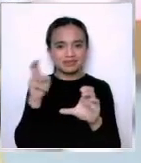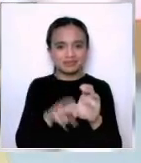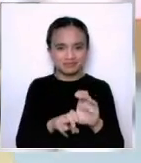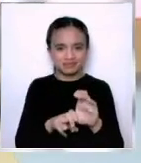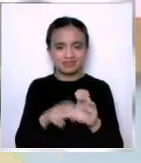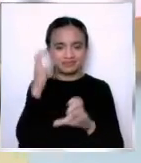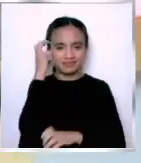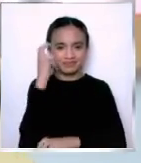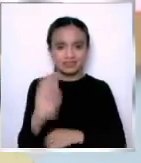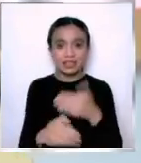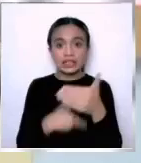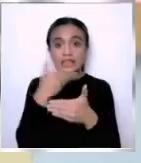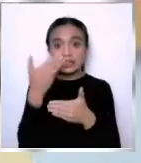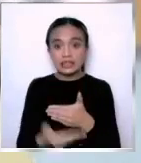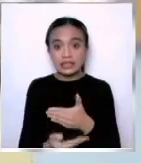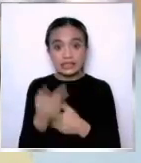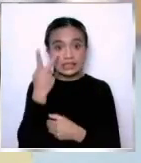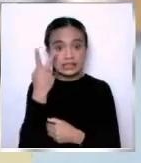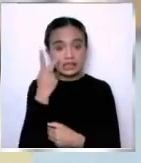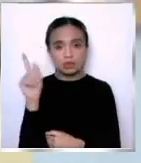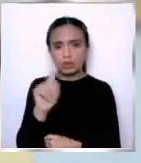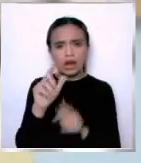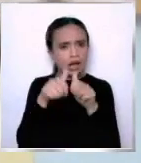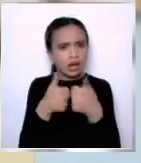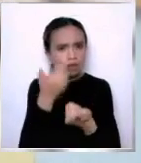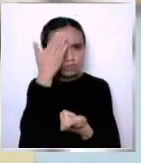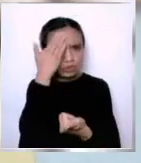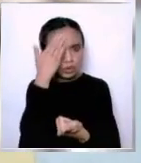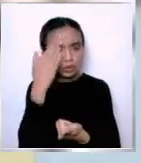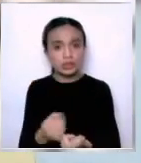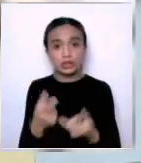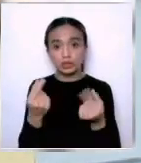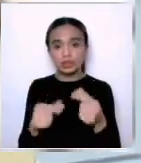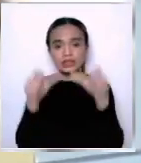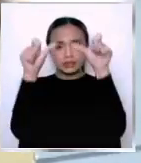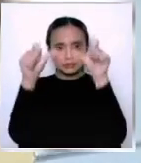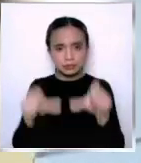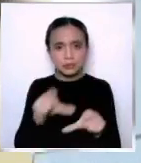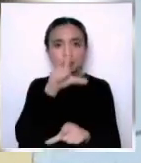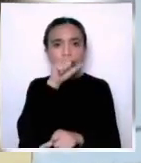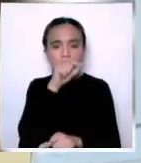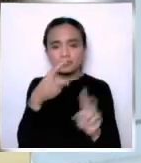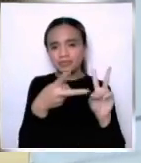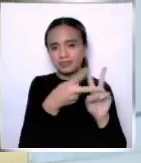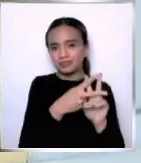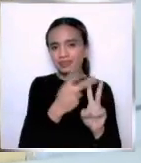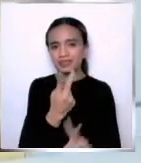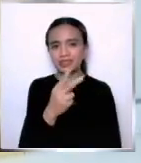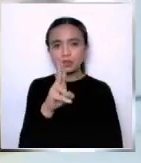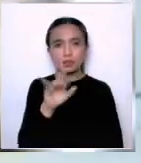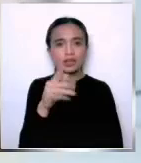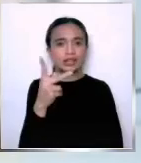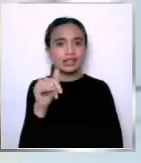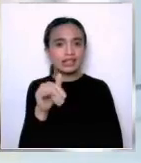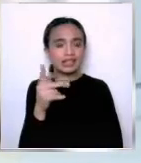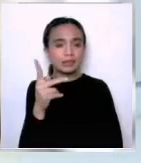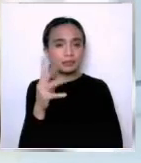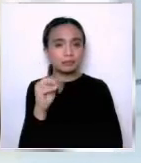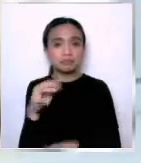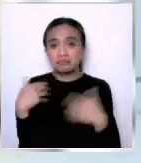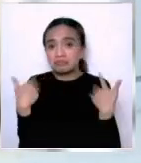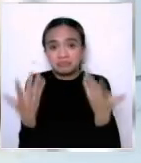Samantala, para malaman ang trivia sa likod ng viral na balita, i-tweet o i-comment lang, hashtag Kuya Kim, ano na? Laging tandaan,